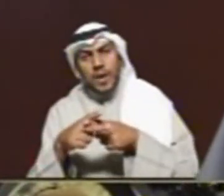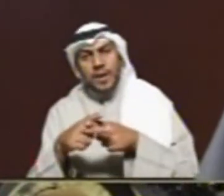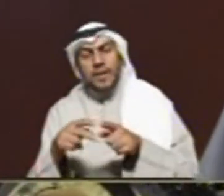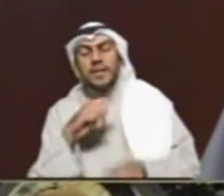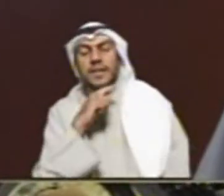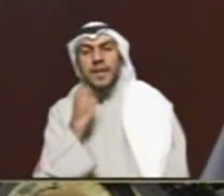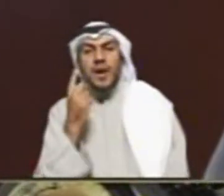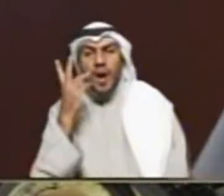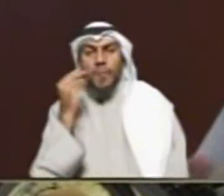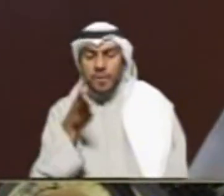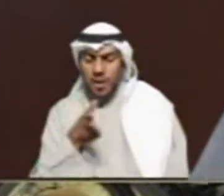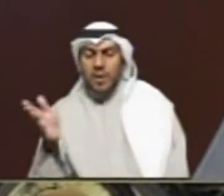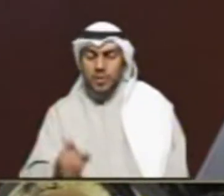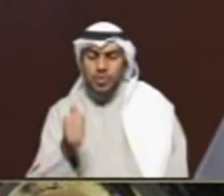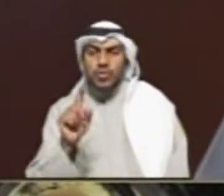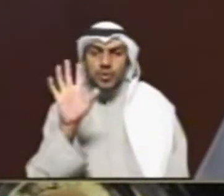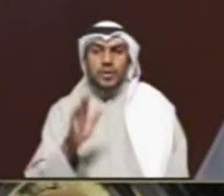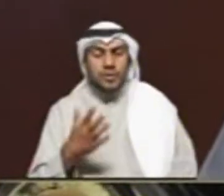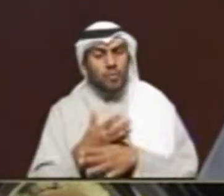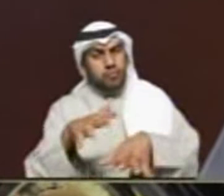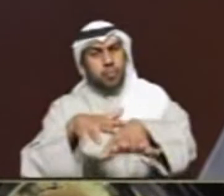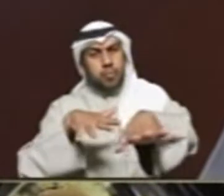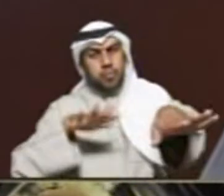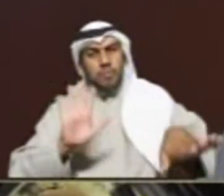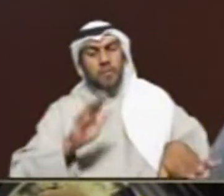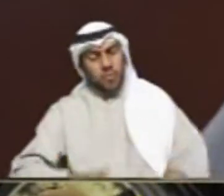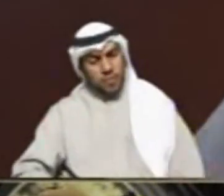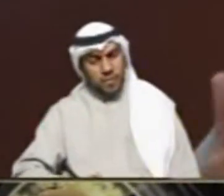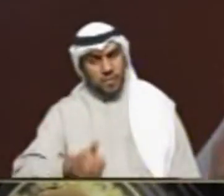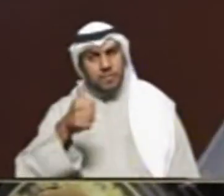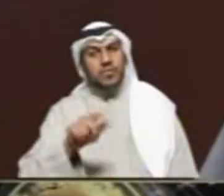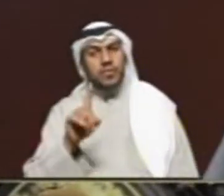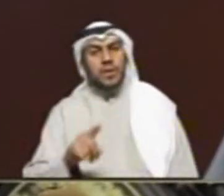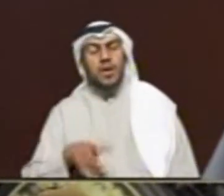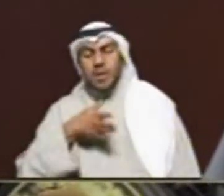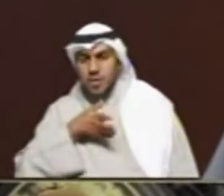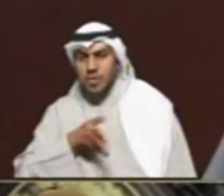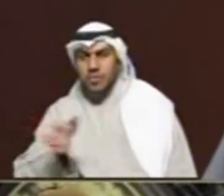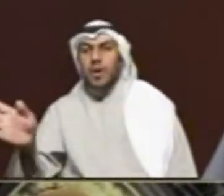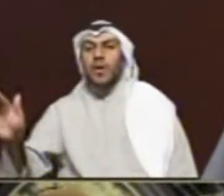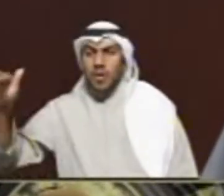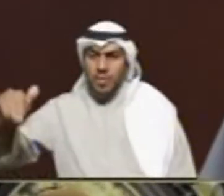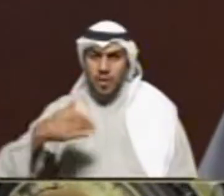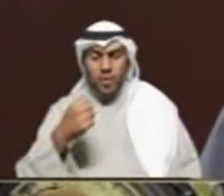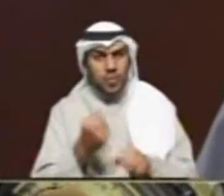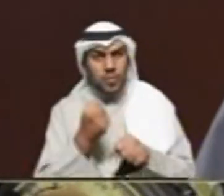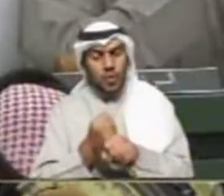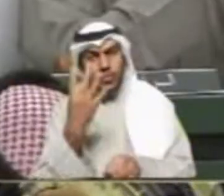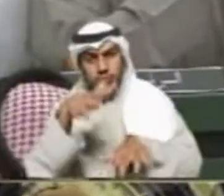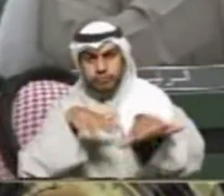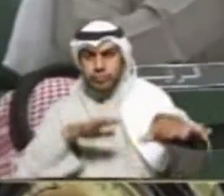المدخل. طبعا هذا راح يساعد على الزحمة المرورية داخل المنطقة وأيضا مداخل والمخارج أثناء الدوامات في